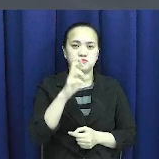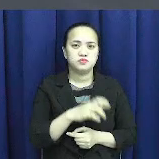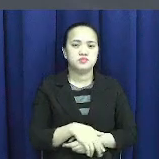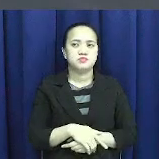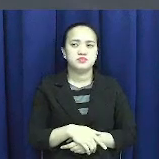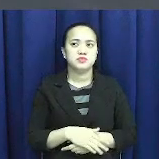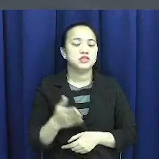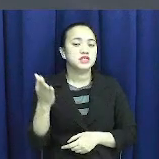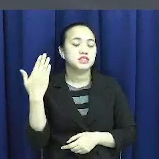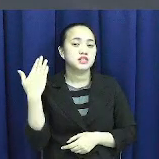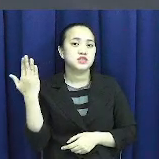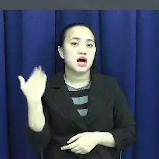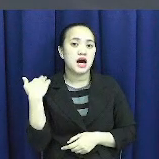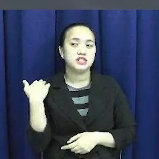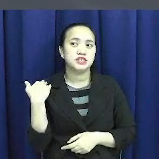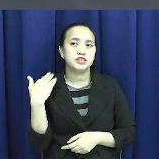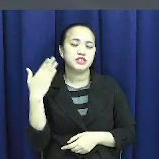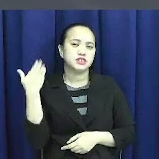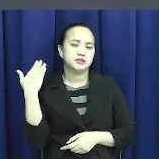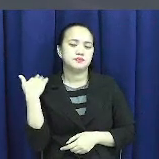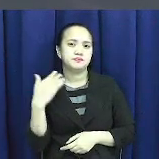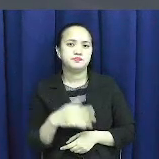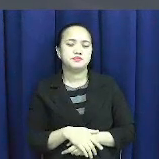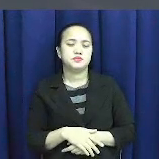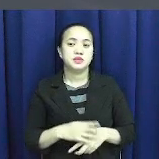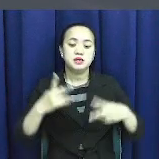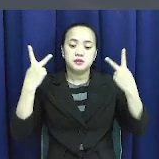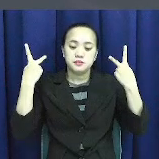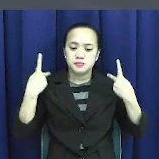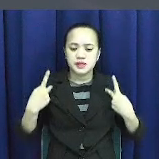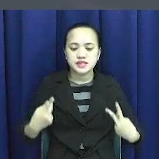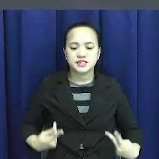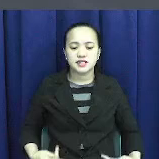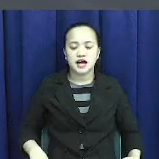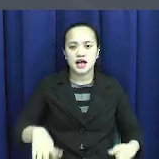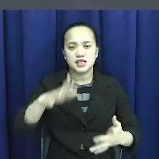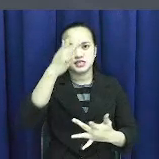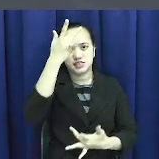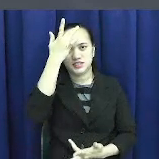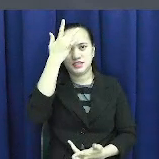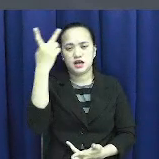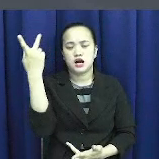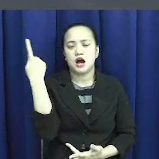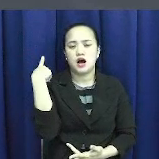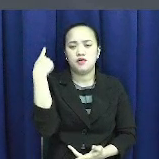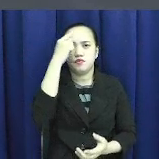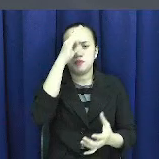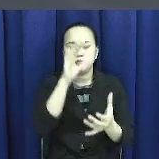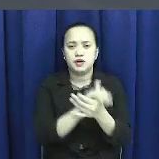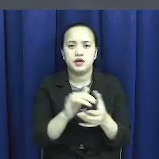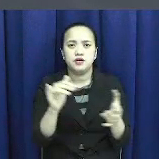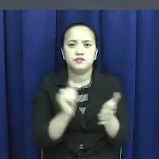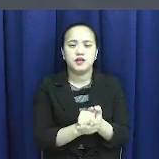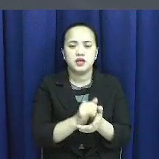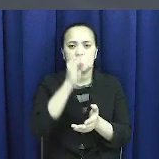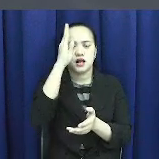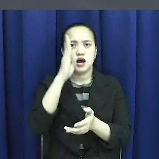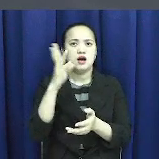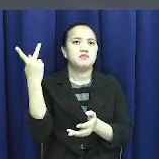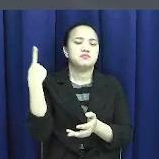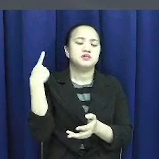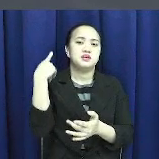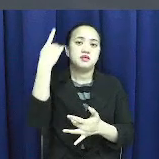ng physical illness, mga kapatid, meron po silang paniniwala na kaya ang taong ito ay may